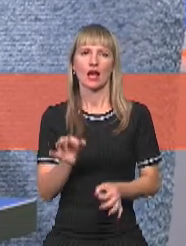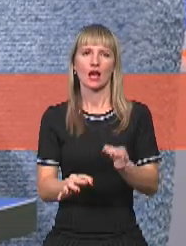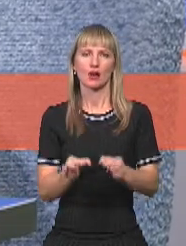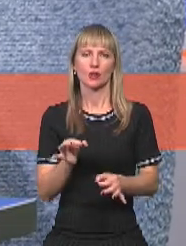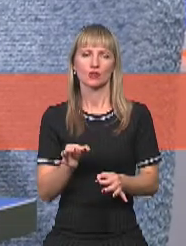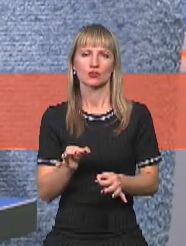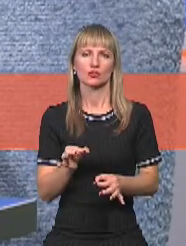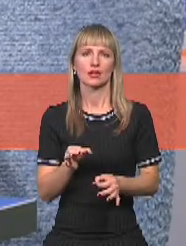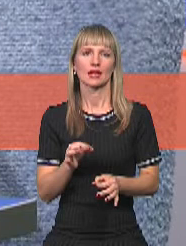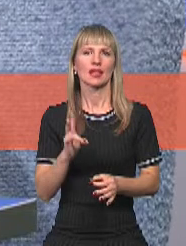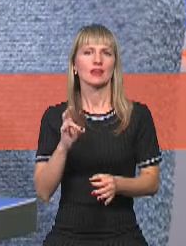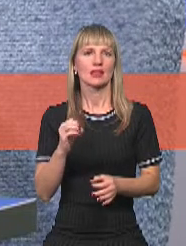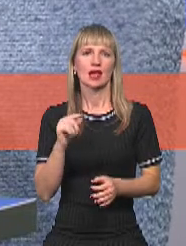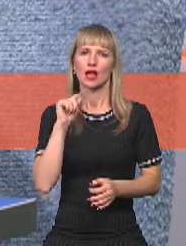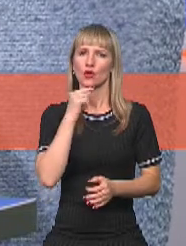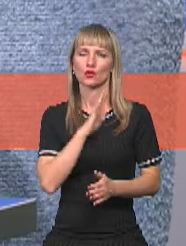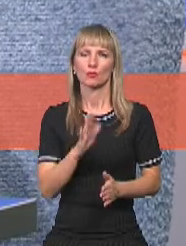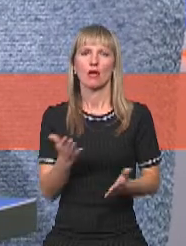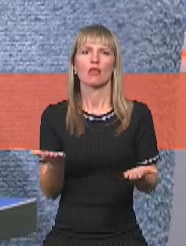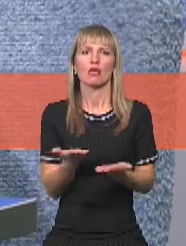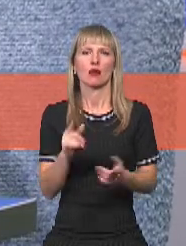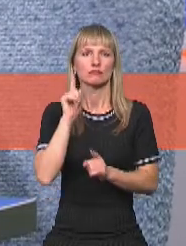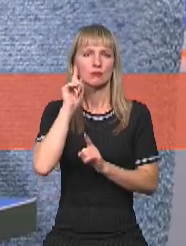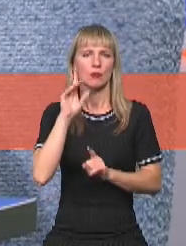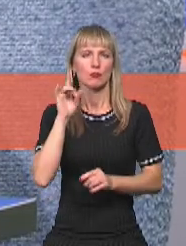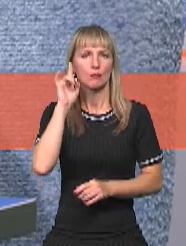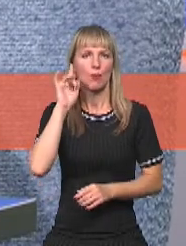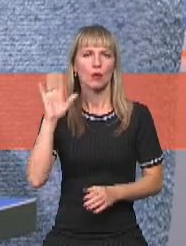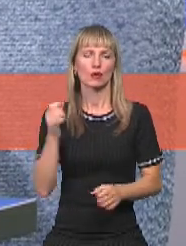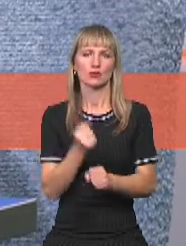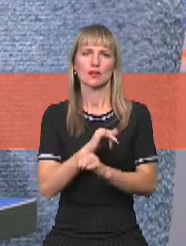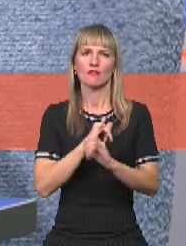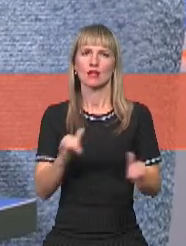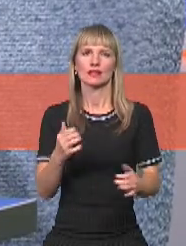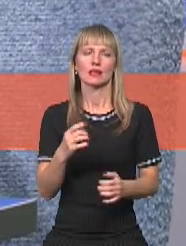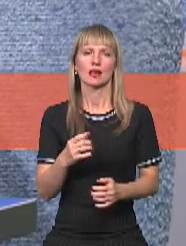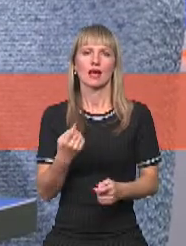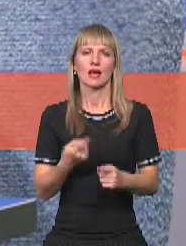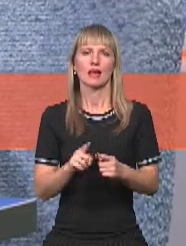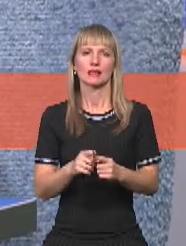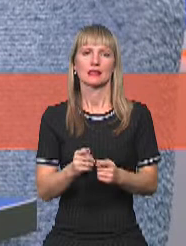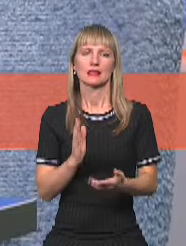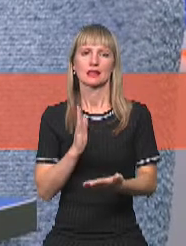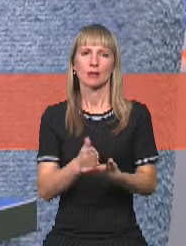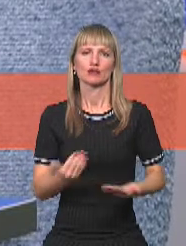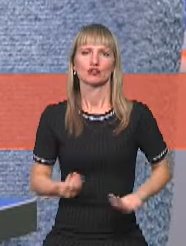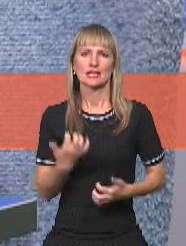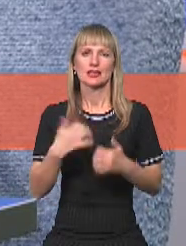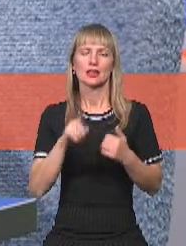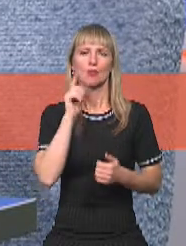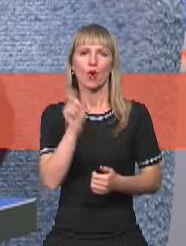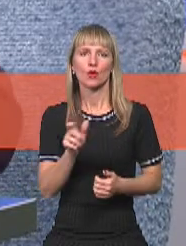і не економічно. Як популяризувати екологічний стиль життя серед молоді, а вже далі серед